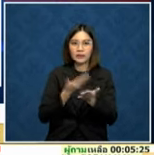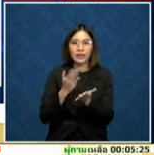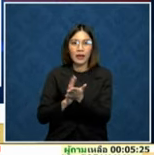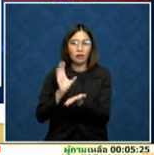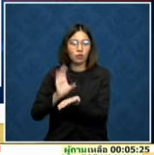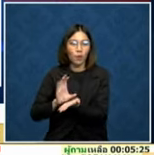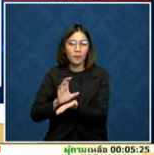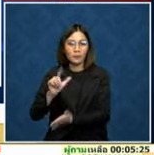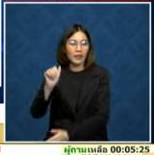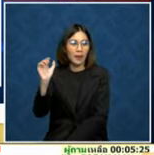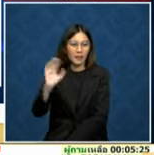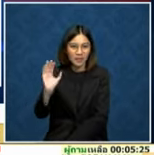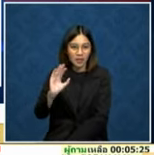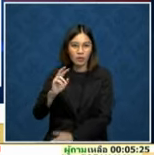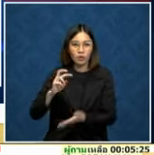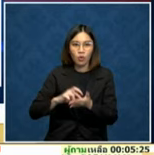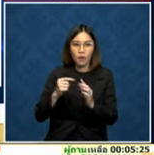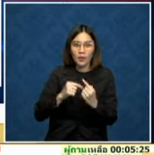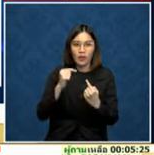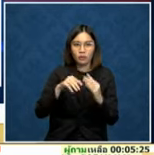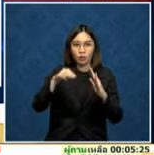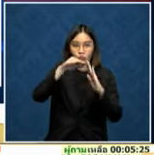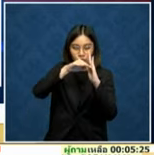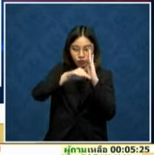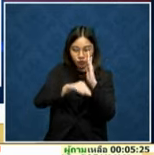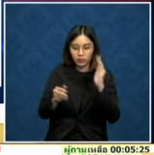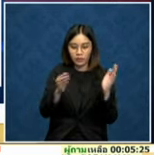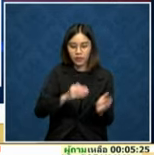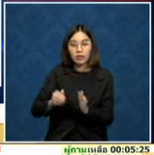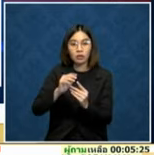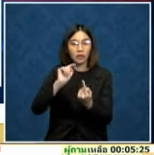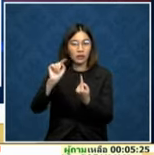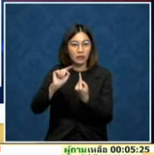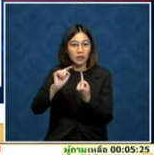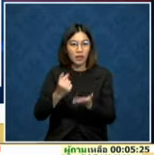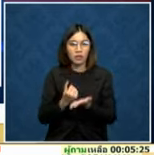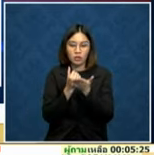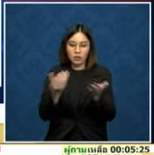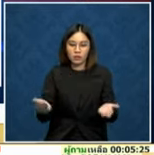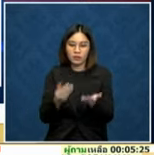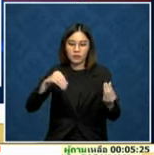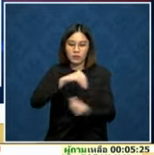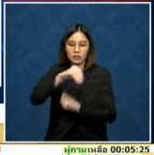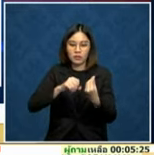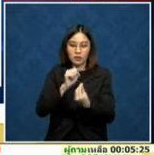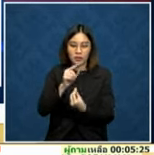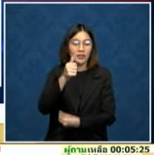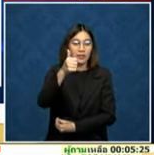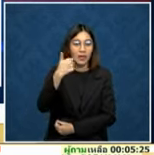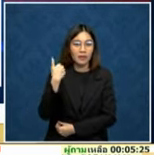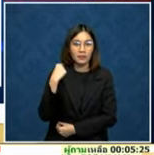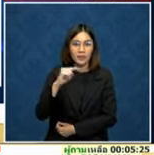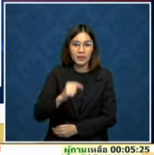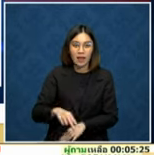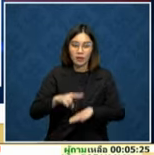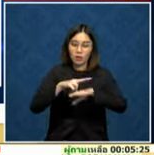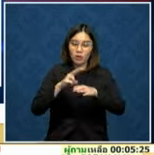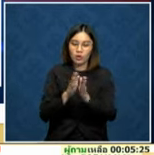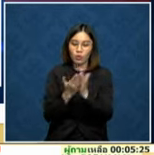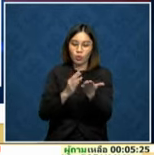ณทำให้เป็หนึงใน Growth Engineของการทเราสามารทจะพยุงเศษฐจไปได้ไม่วจะการ Visa Free